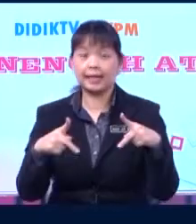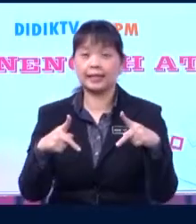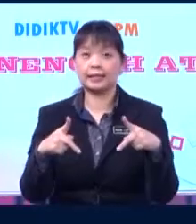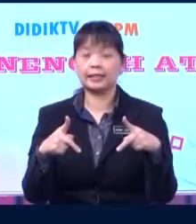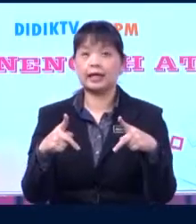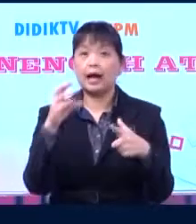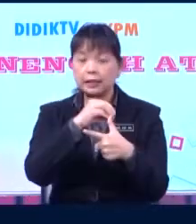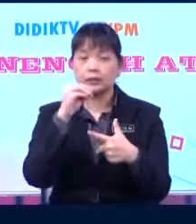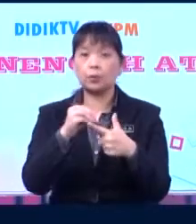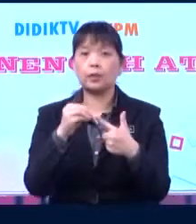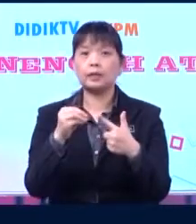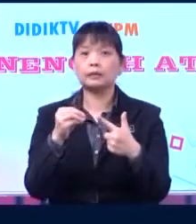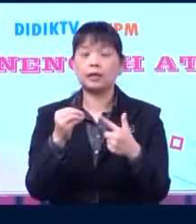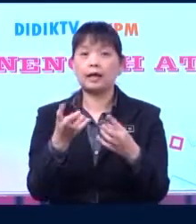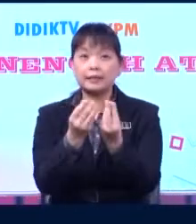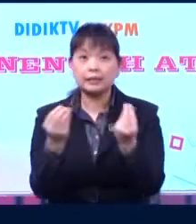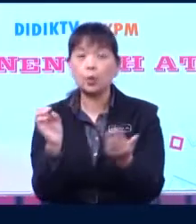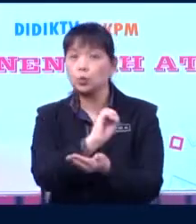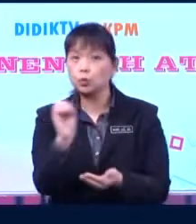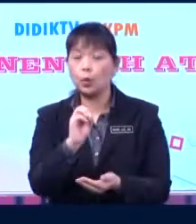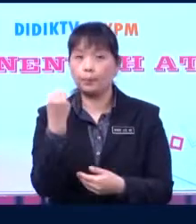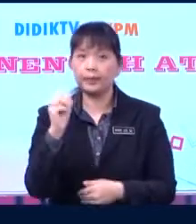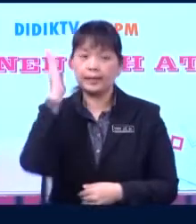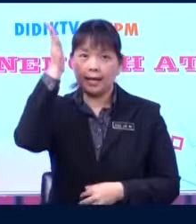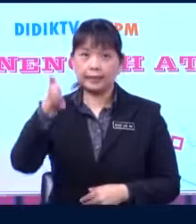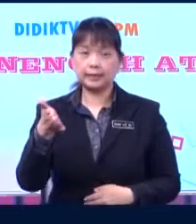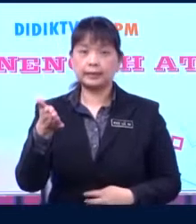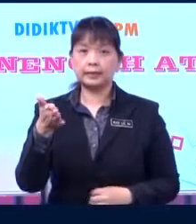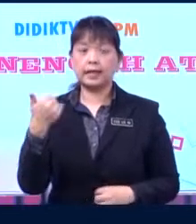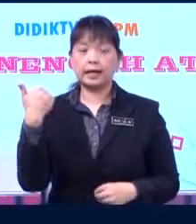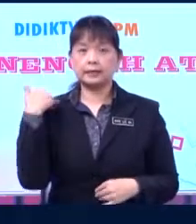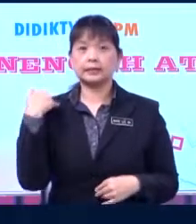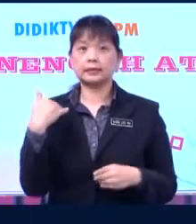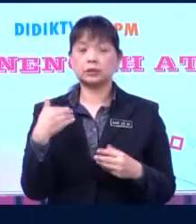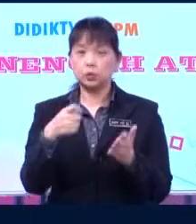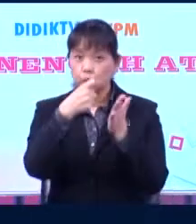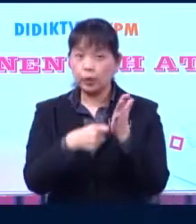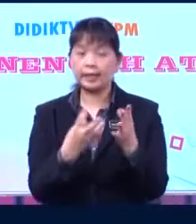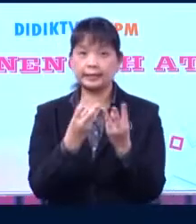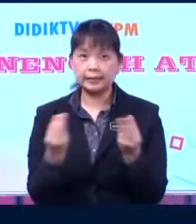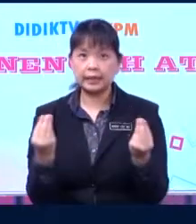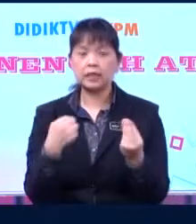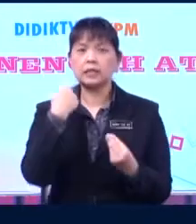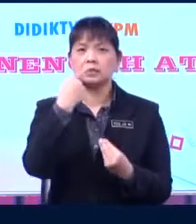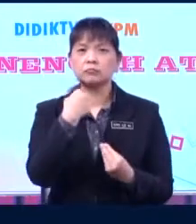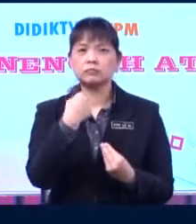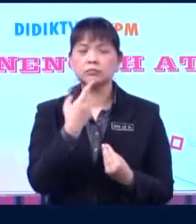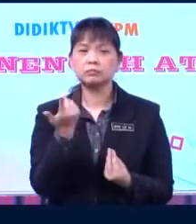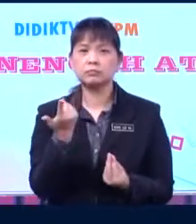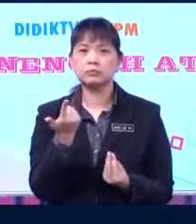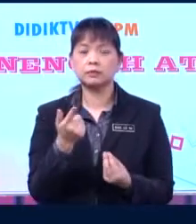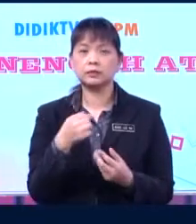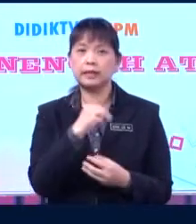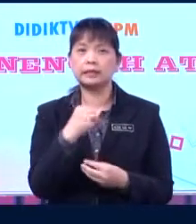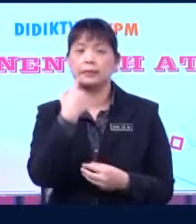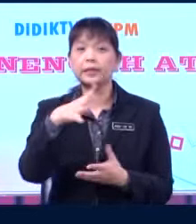mereka akan dikenakan Cukai tanah Oke jadi Kenapa juga digunakan siap yang putih a cuka ini diikuti